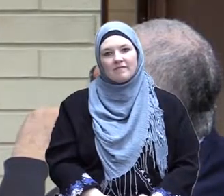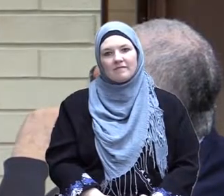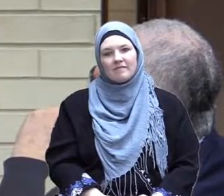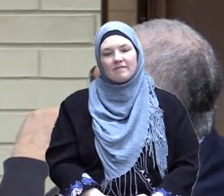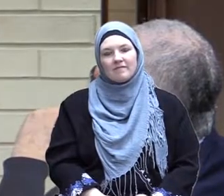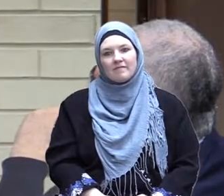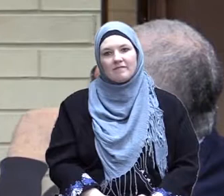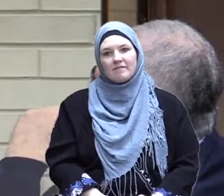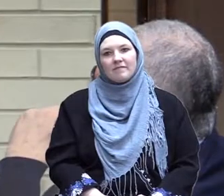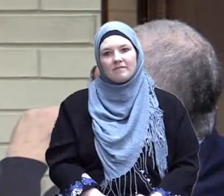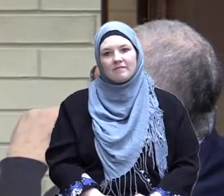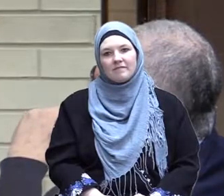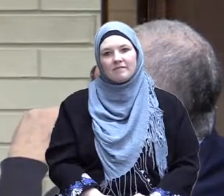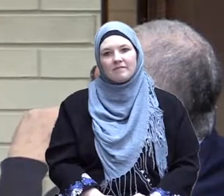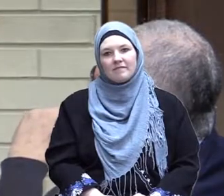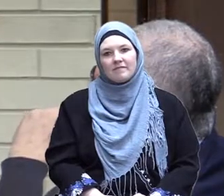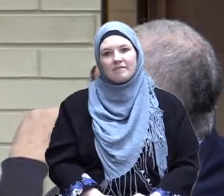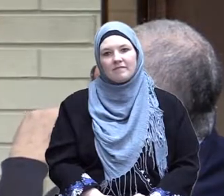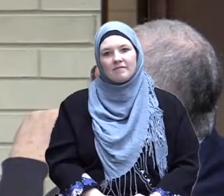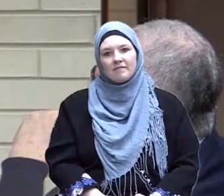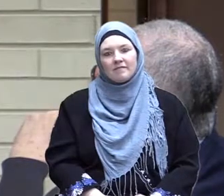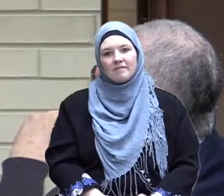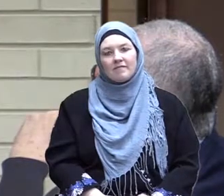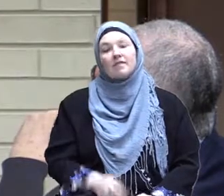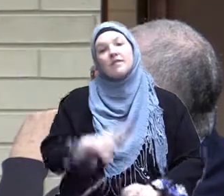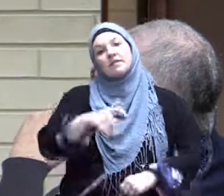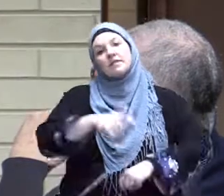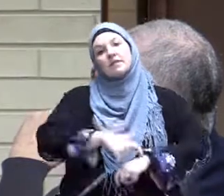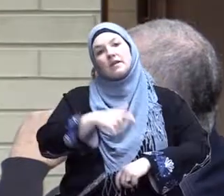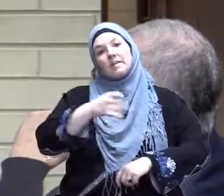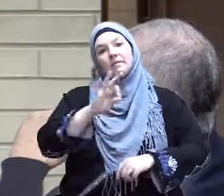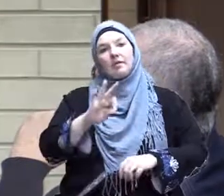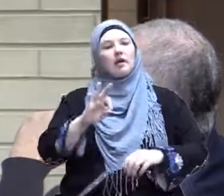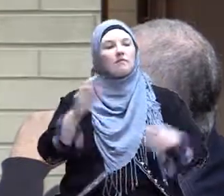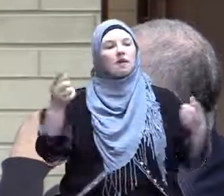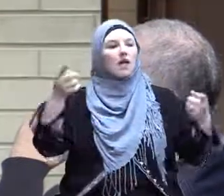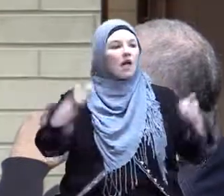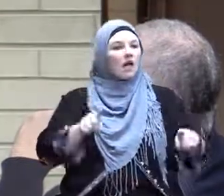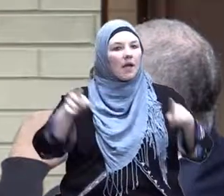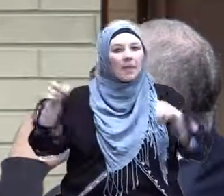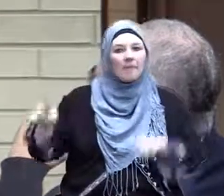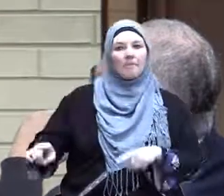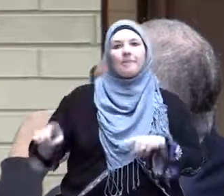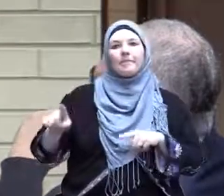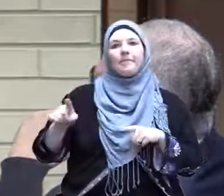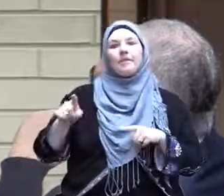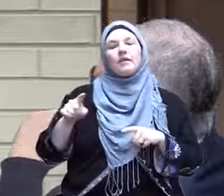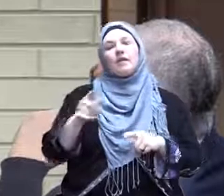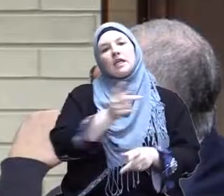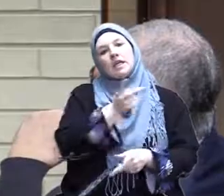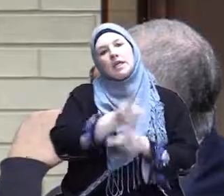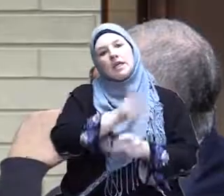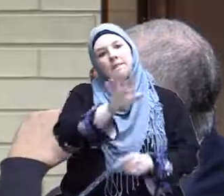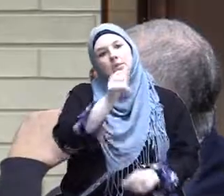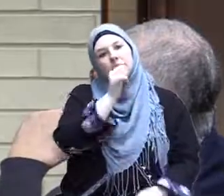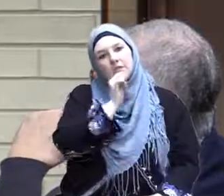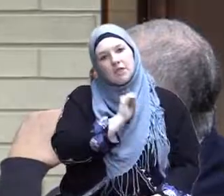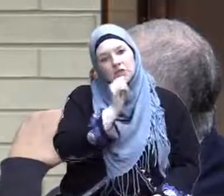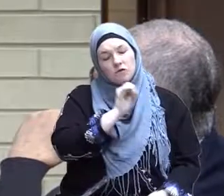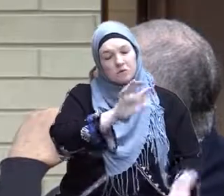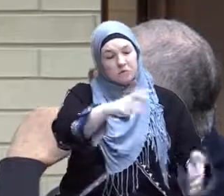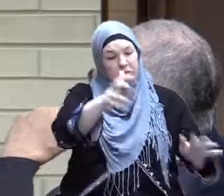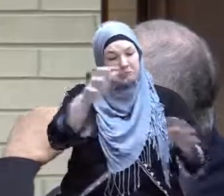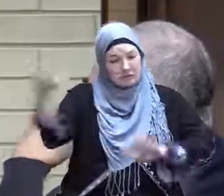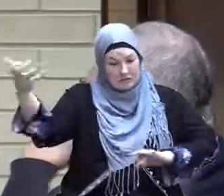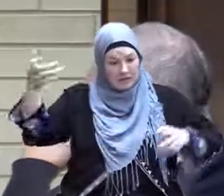البأس. صبر at the time of calamities, holding on to your patience, holding